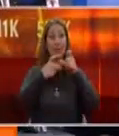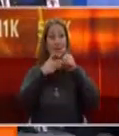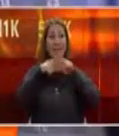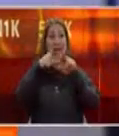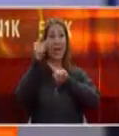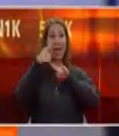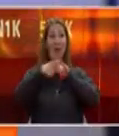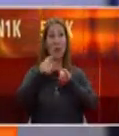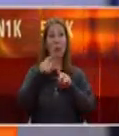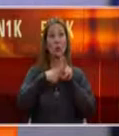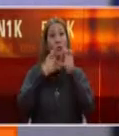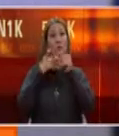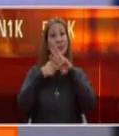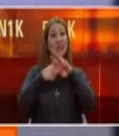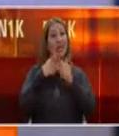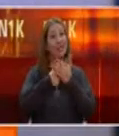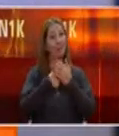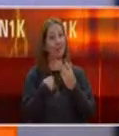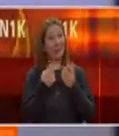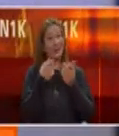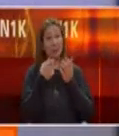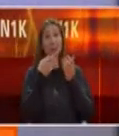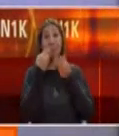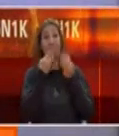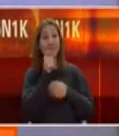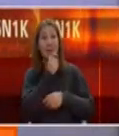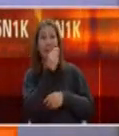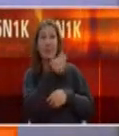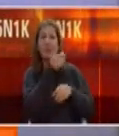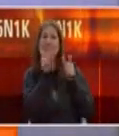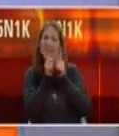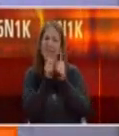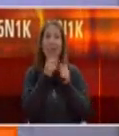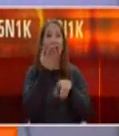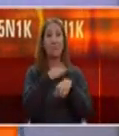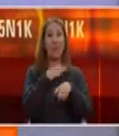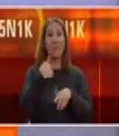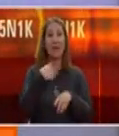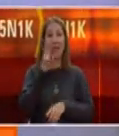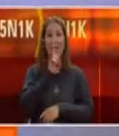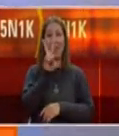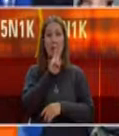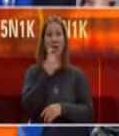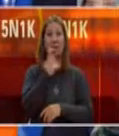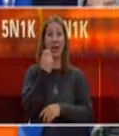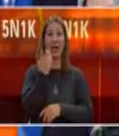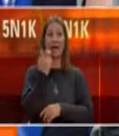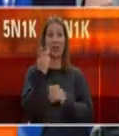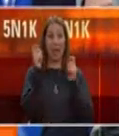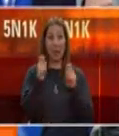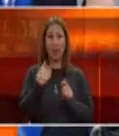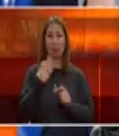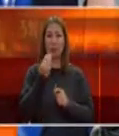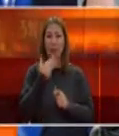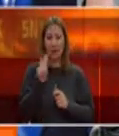Yüce'ye mikrofonu vereyim. Salih Bey, kısaca, çok kısa, siz ne yapıyorsunuz? Teşekkür ederim. Ben 20 yaşında kansere yakalandım. Çok genç